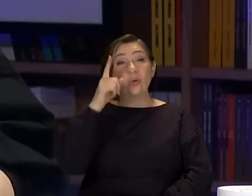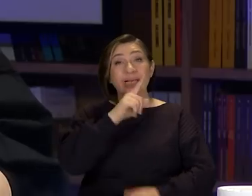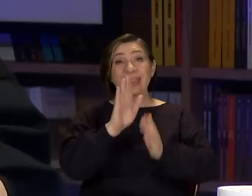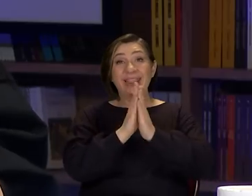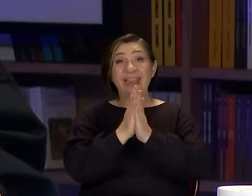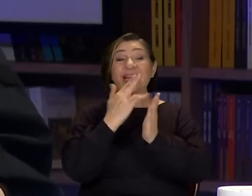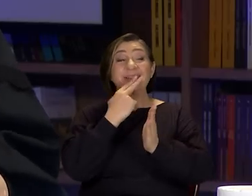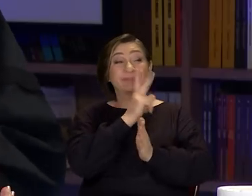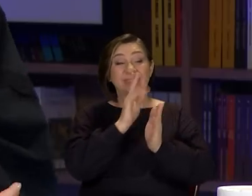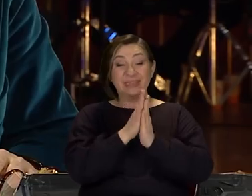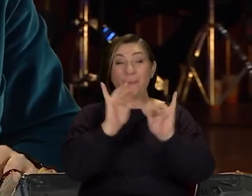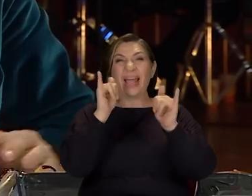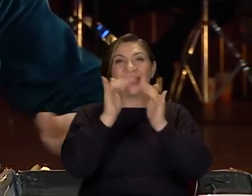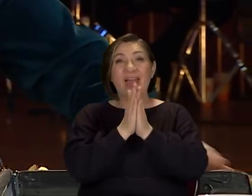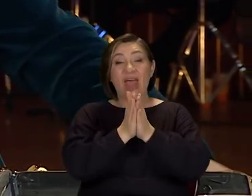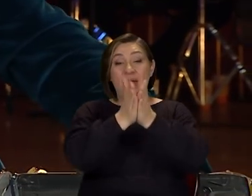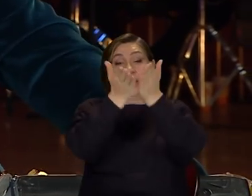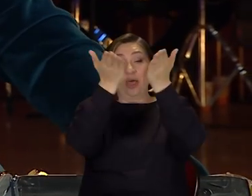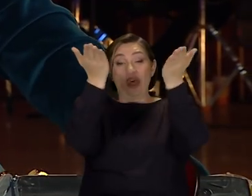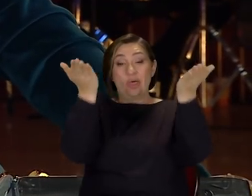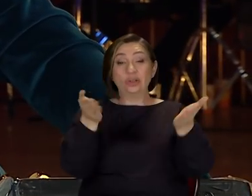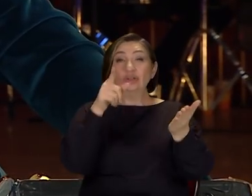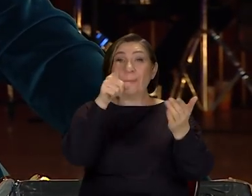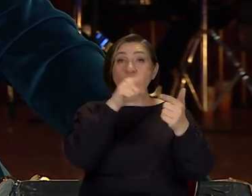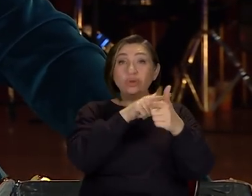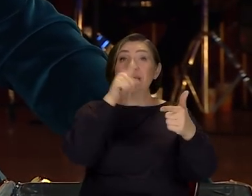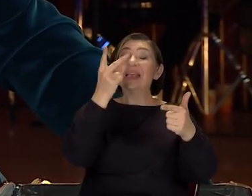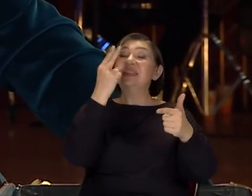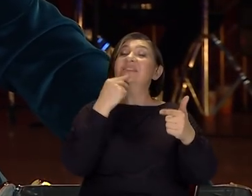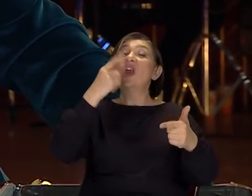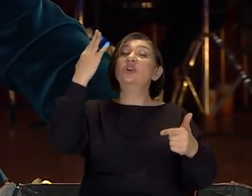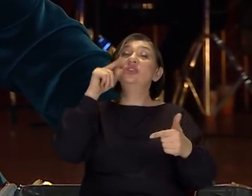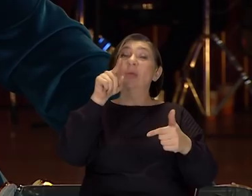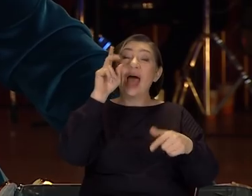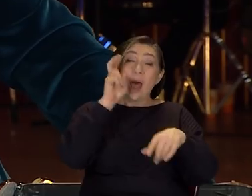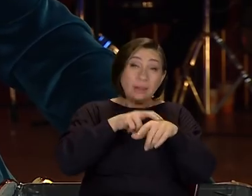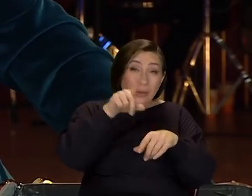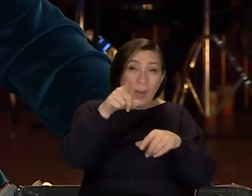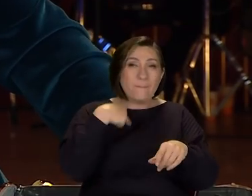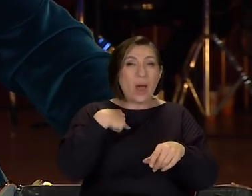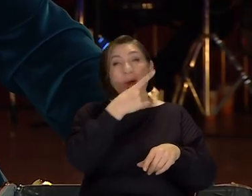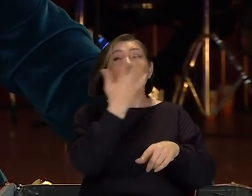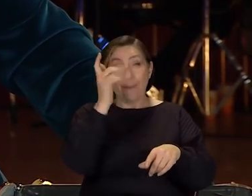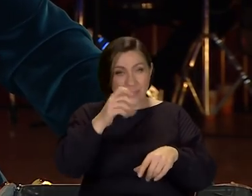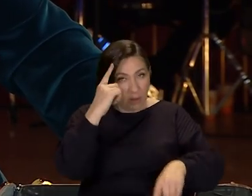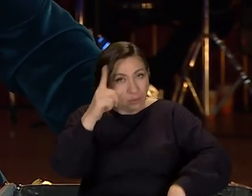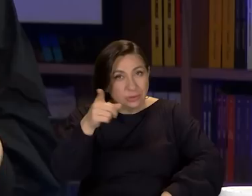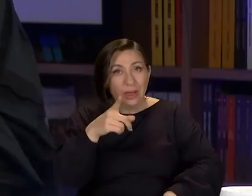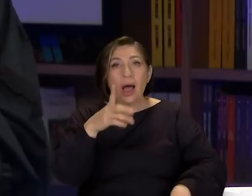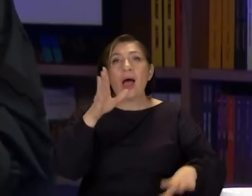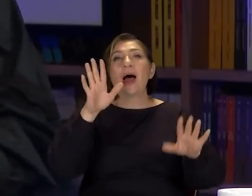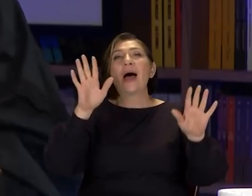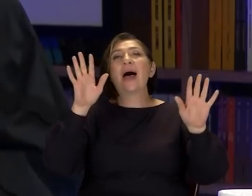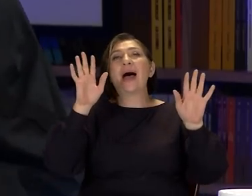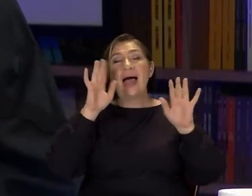defteri açtığı zaman bakkal defterini sen bundan 7 sene önce hatırladın mı? Bana orada ne yaptın? Ve işte oyunda